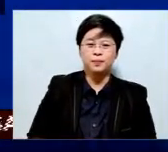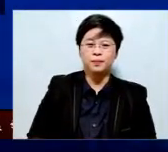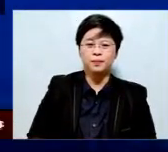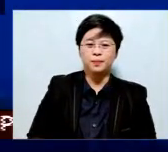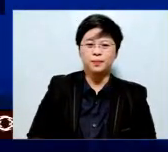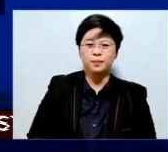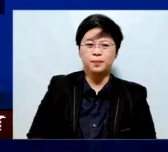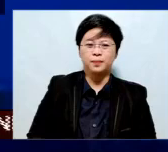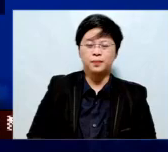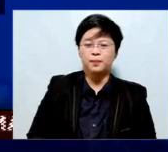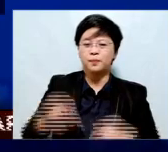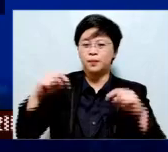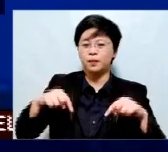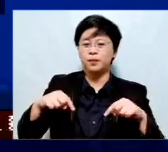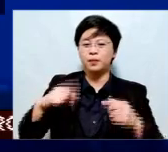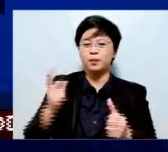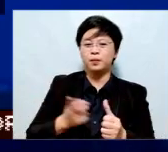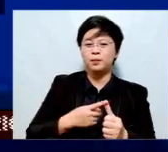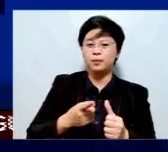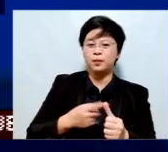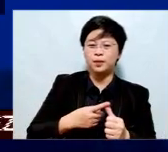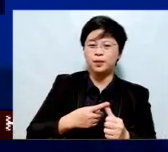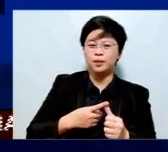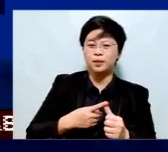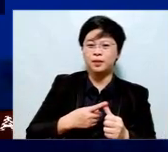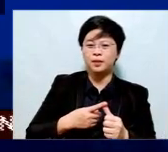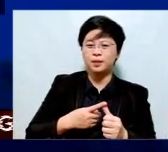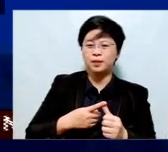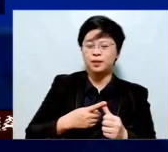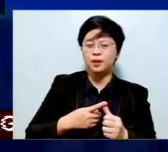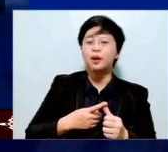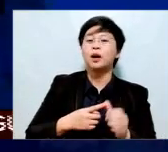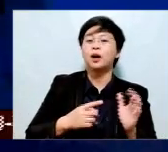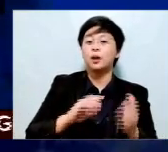our first show of the international leg of this tour.